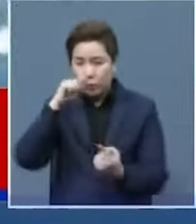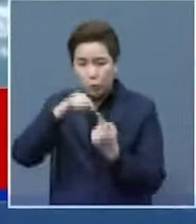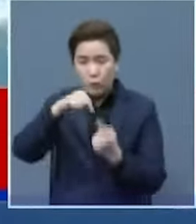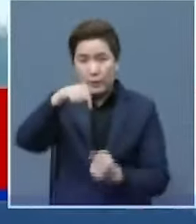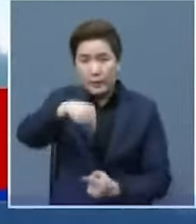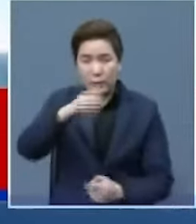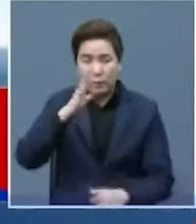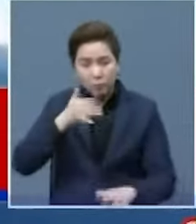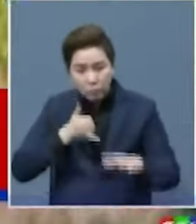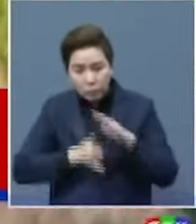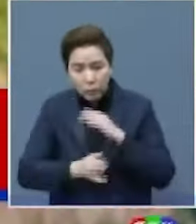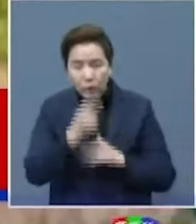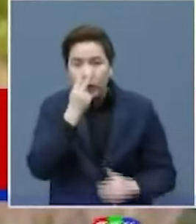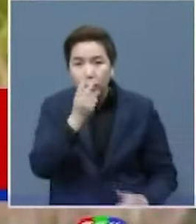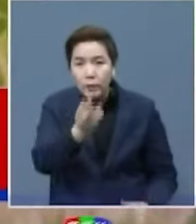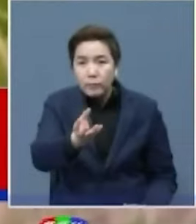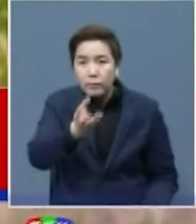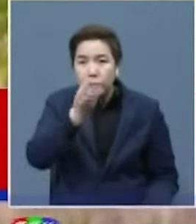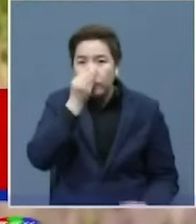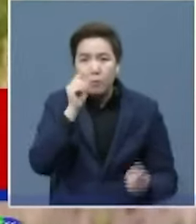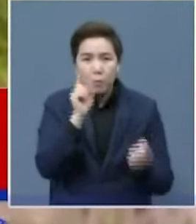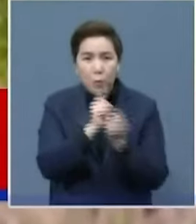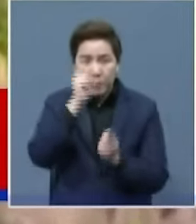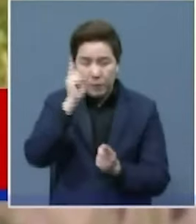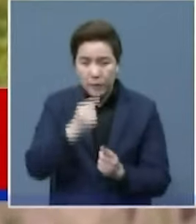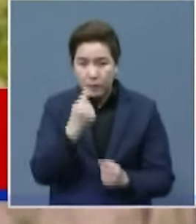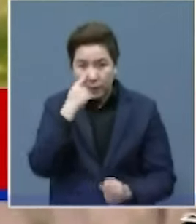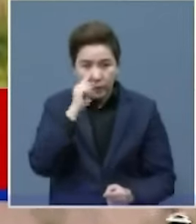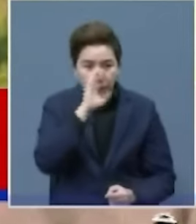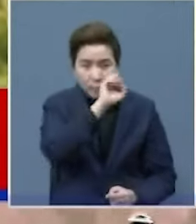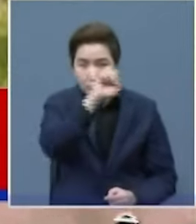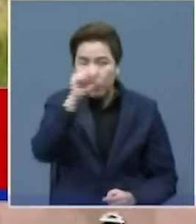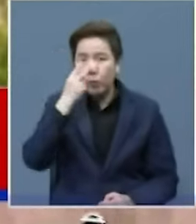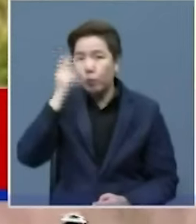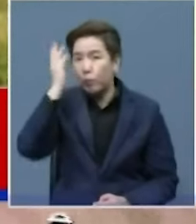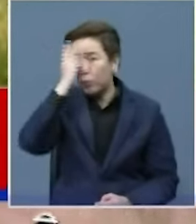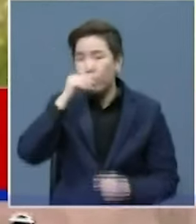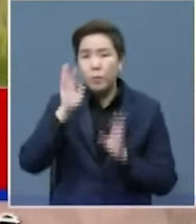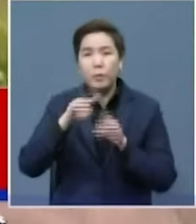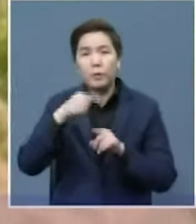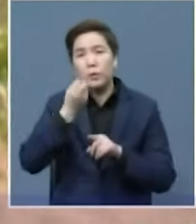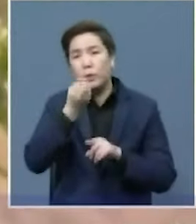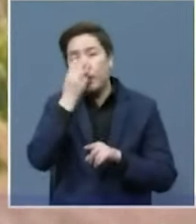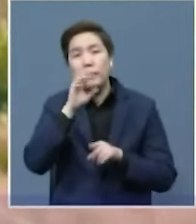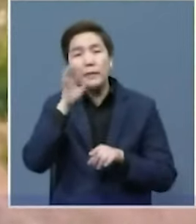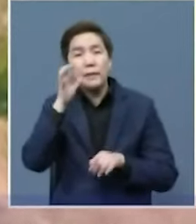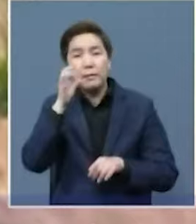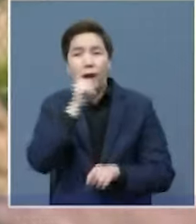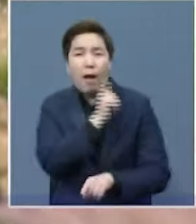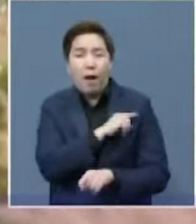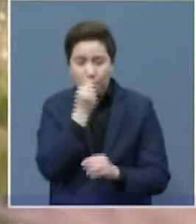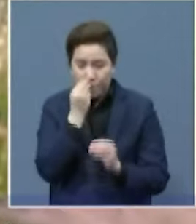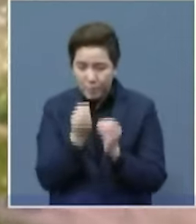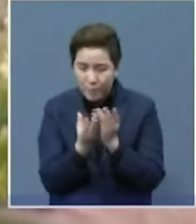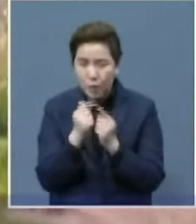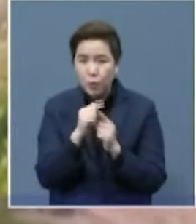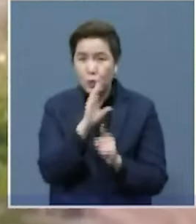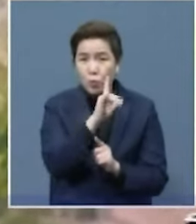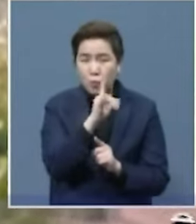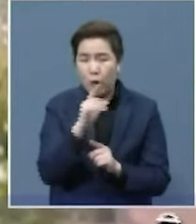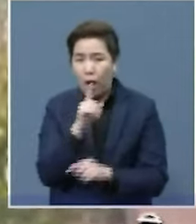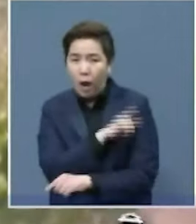นอนทุกคนอยากมาเห็นอยากมาเจอจริงๆกับตาว่าสวยงามขนาดไหนต้นดอกพญาเสือโคร่งสีขาวที่บานคู่กับด